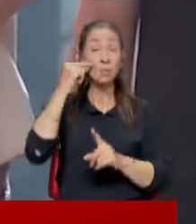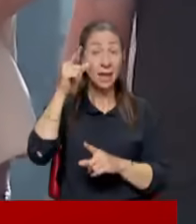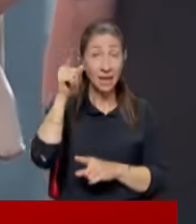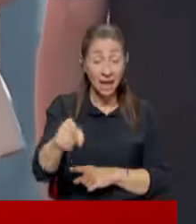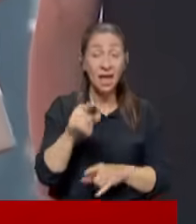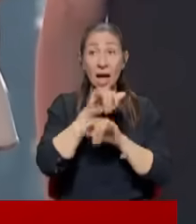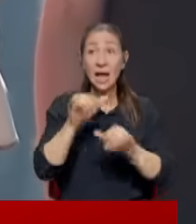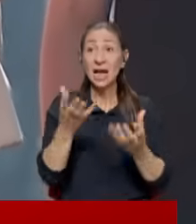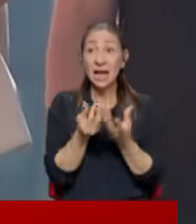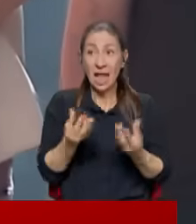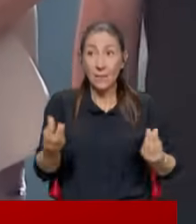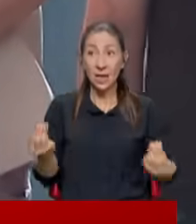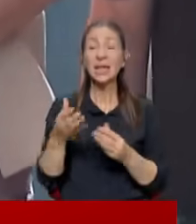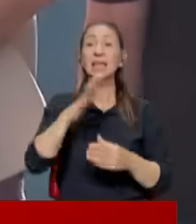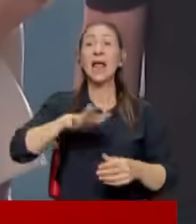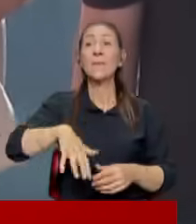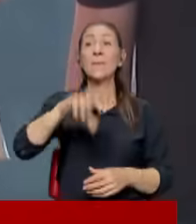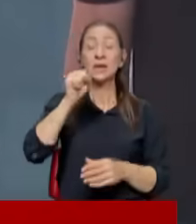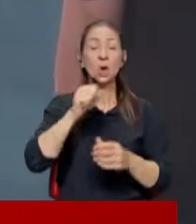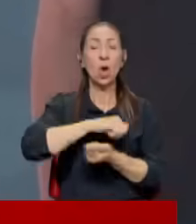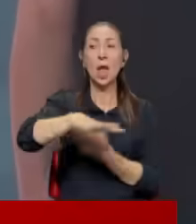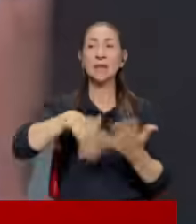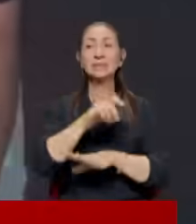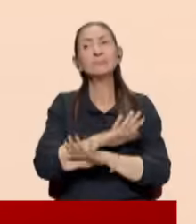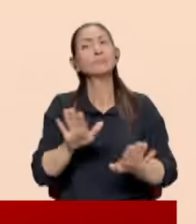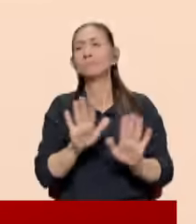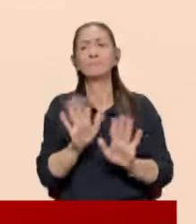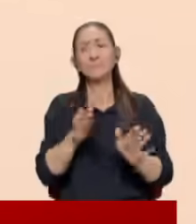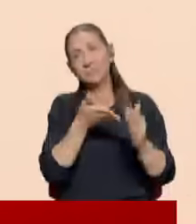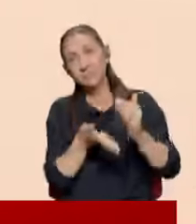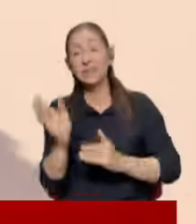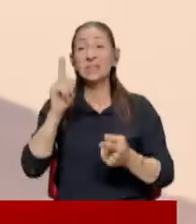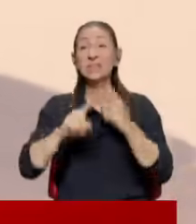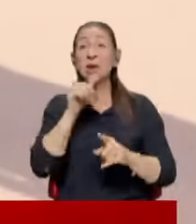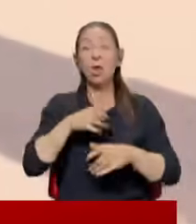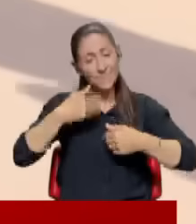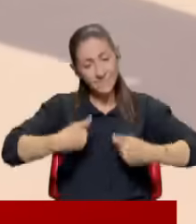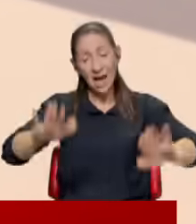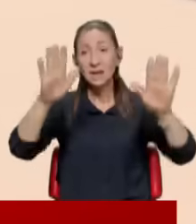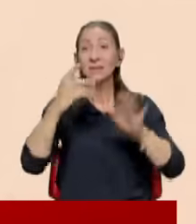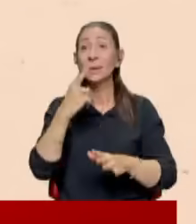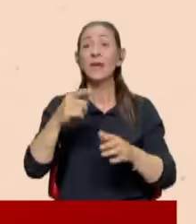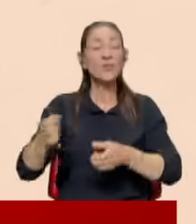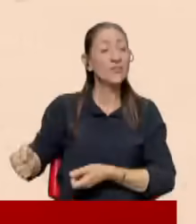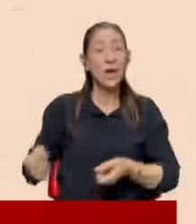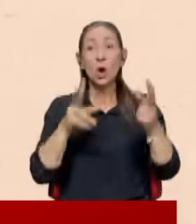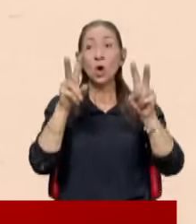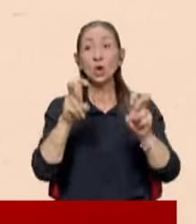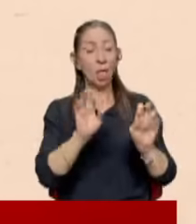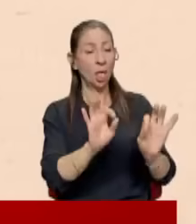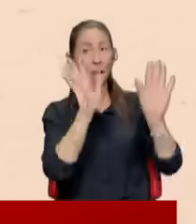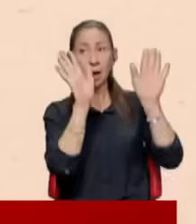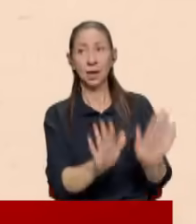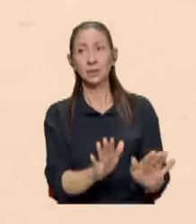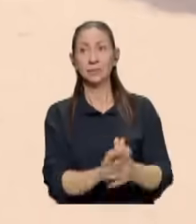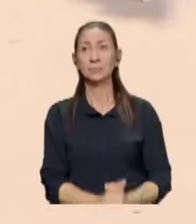ve beraberindeki kalabalık genel merkezden olaysız ayrılırken Kılıçdaroğlu'na bırak mesajı vermek için fırlatılan koltuk da